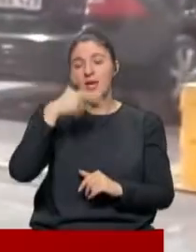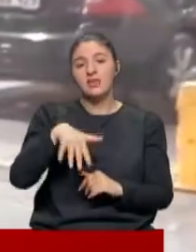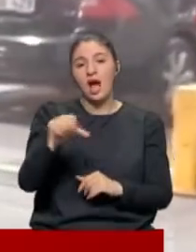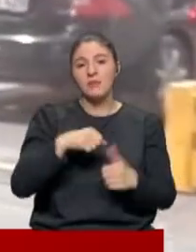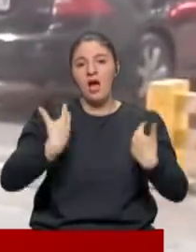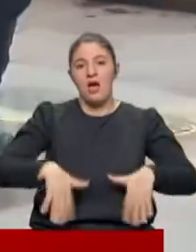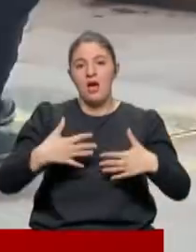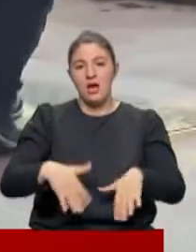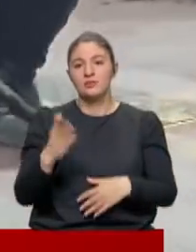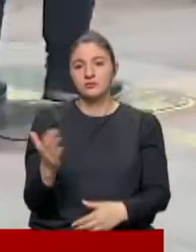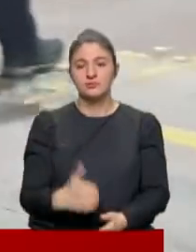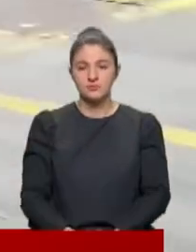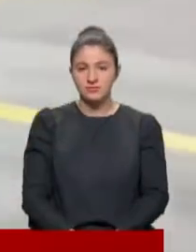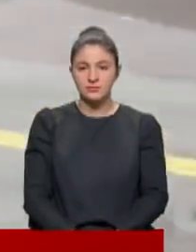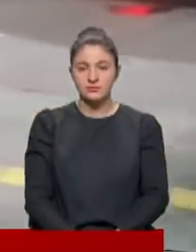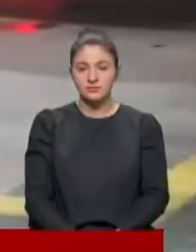alma telaşında.